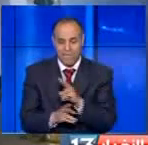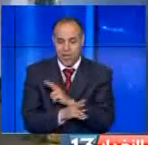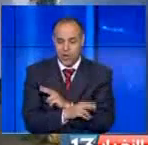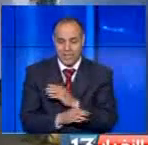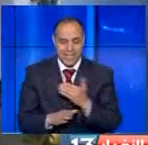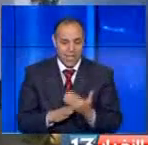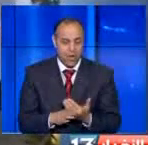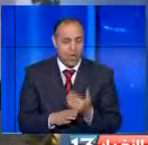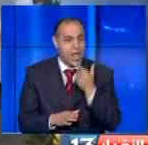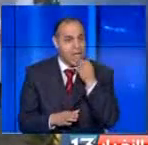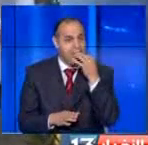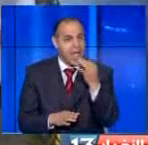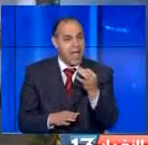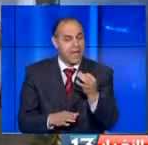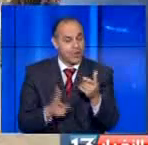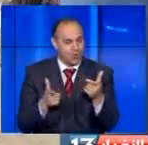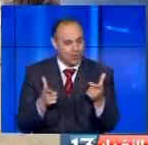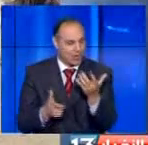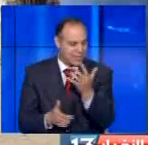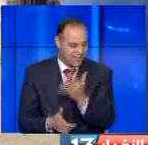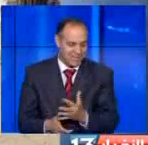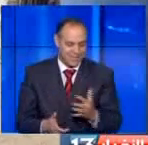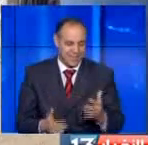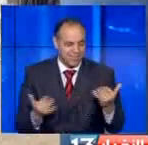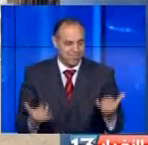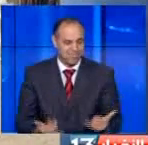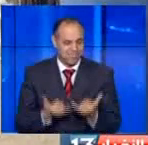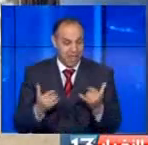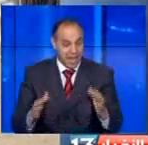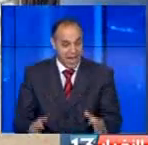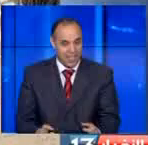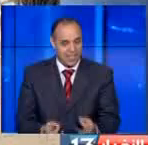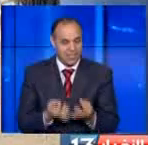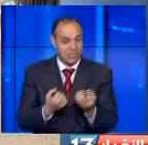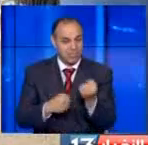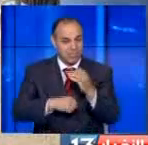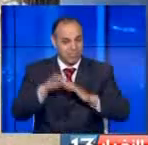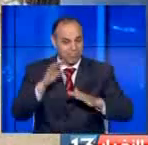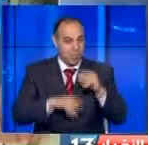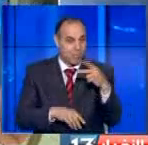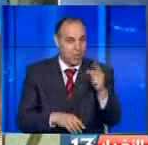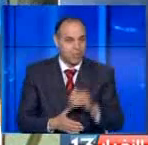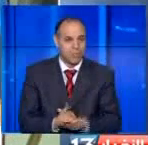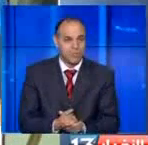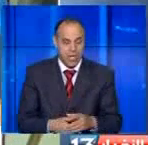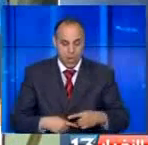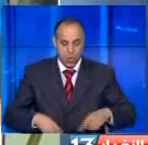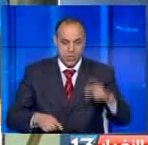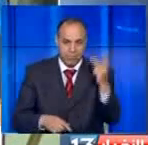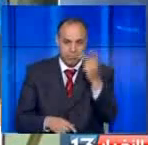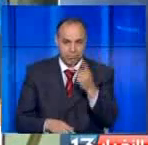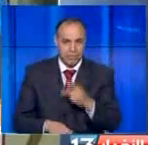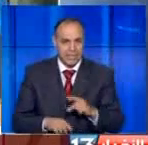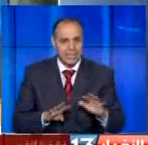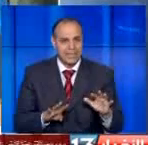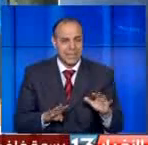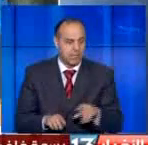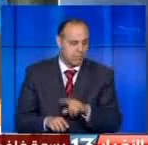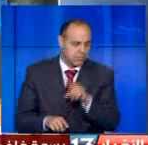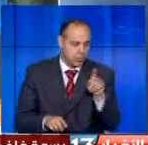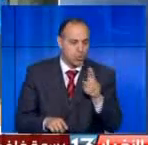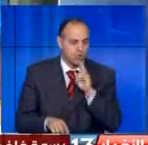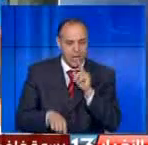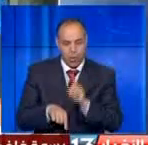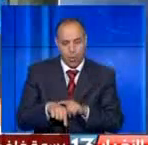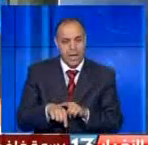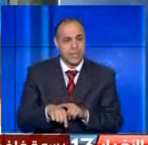المدرسية والتي مثلت فرصة للأطفال للترفيه واكتشاف المبدعين منهم. ورشة الرسم من 9 حتى نص